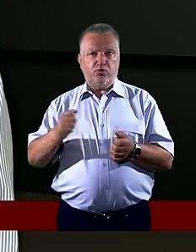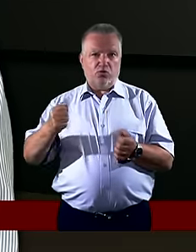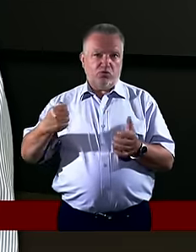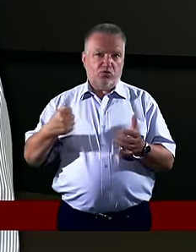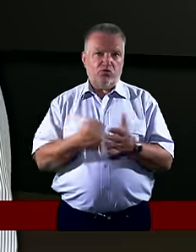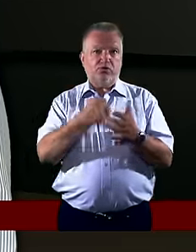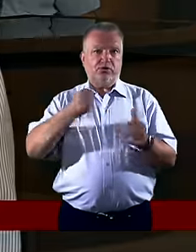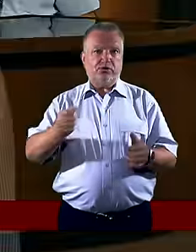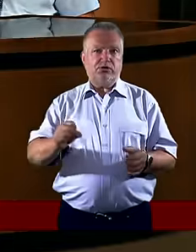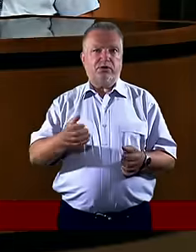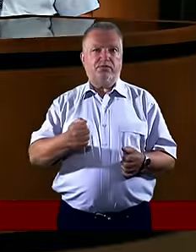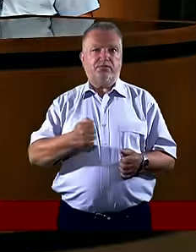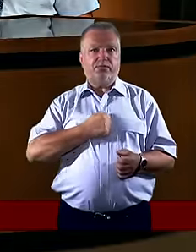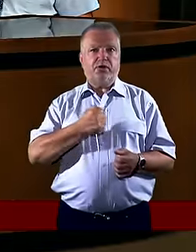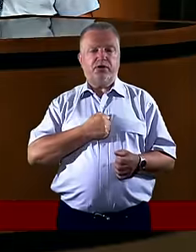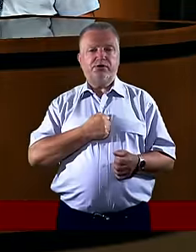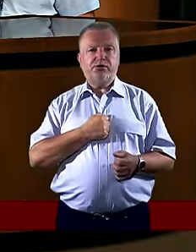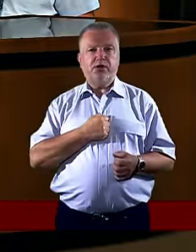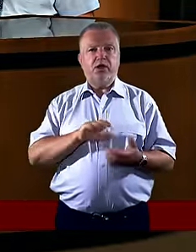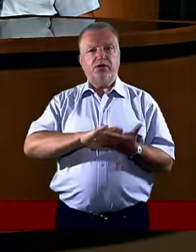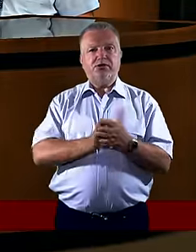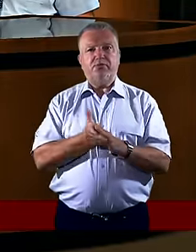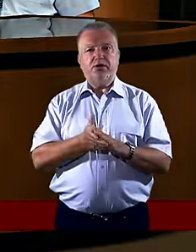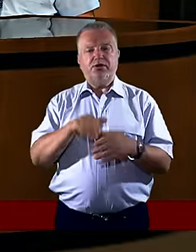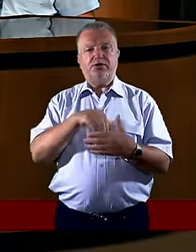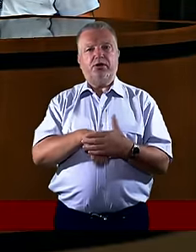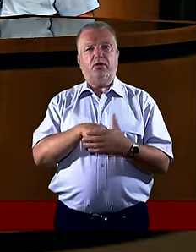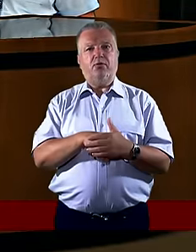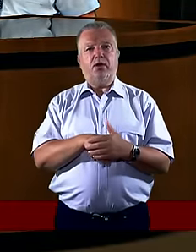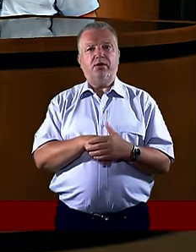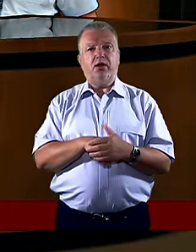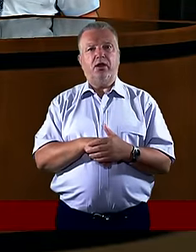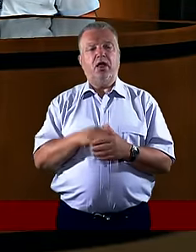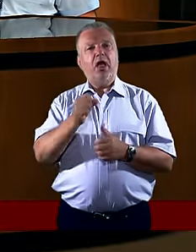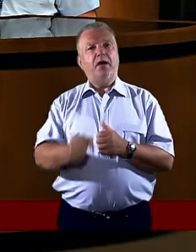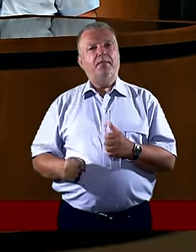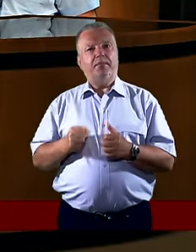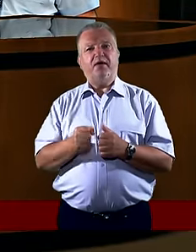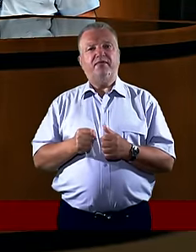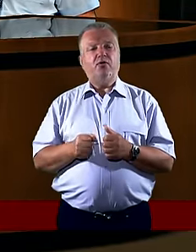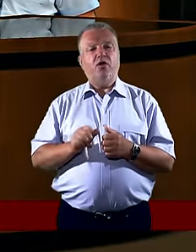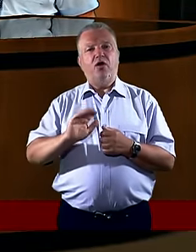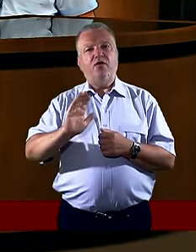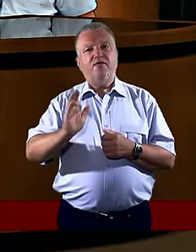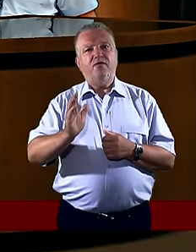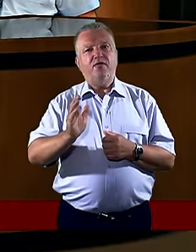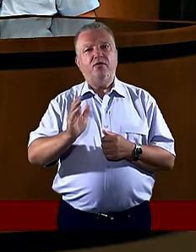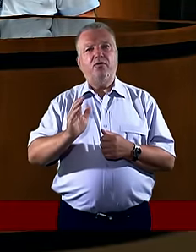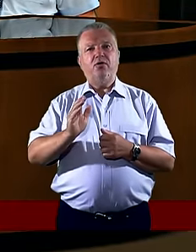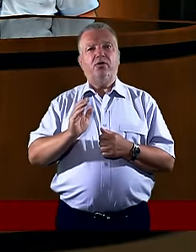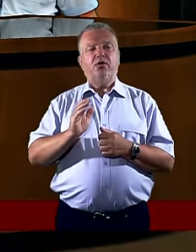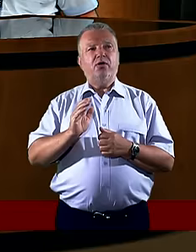się w pierś, po prostu zmienić sposób zachowania. Bo to, co robi Paweł, to jest zwiastowanie Chrystusa, to jest